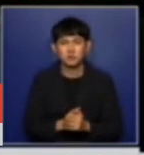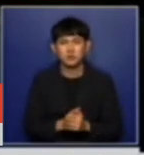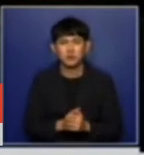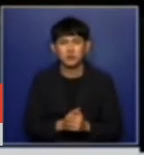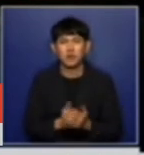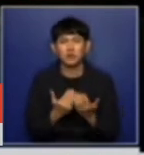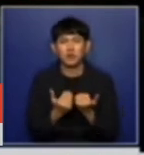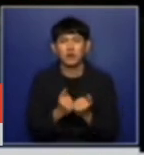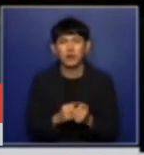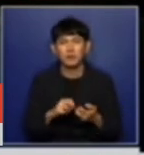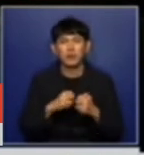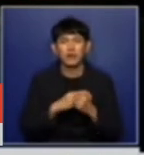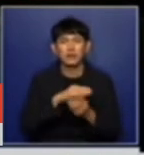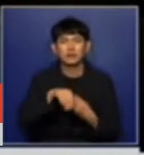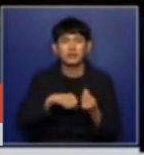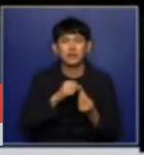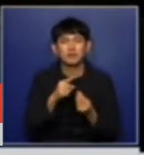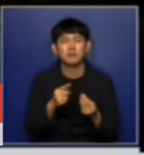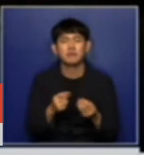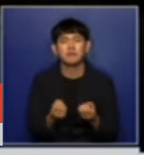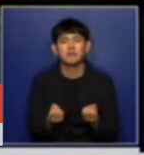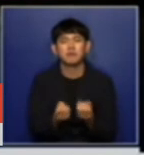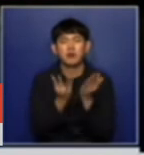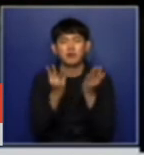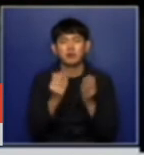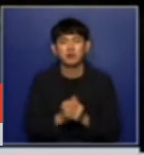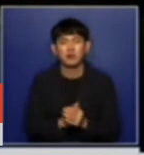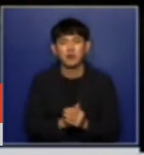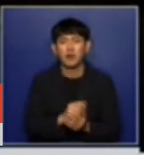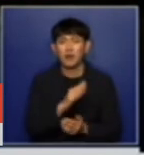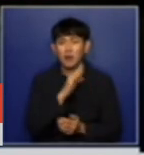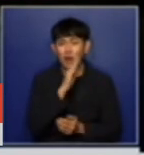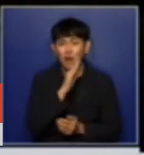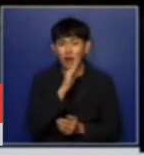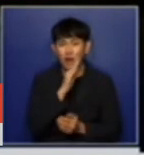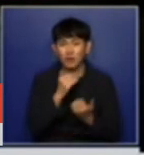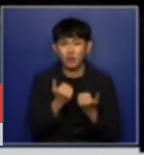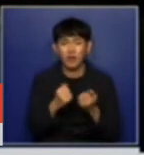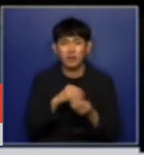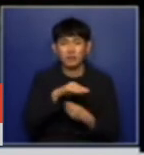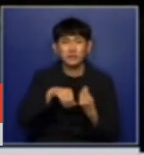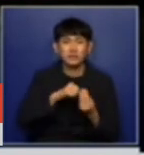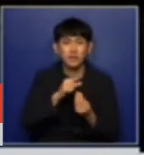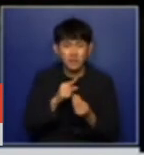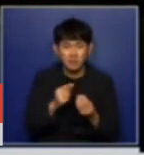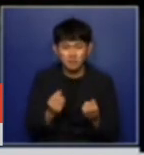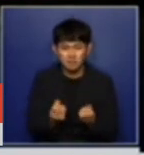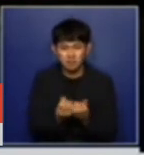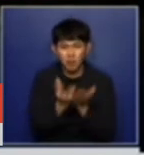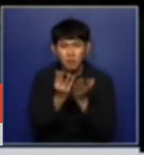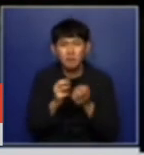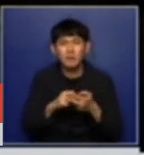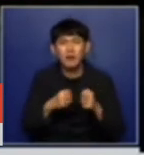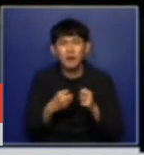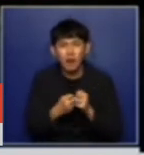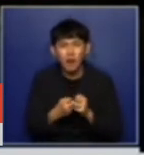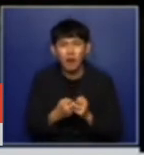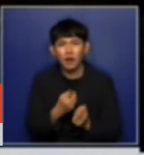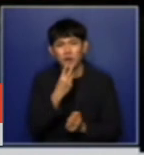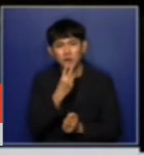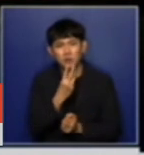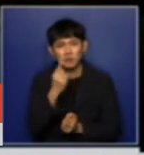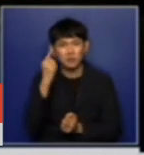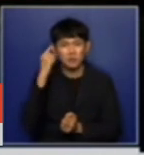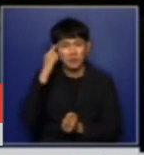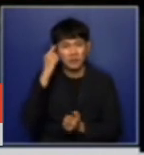จนทำสภาวะเศรษฐกิจเป็นอย่างนี้ถ้าสภาวะเศรษฐกิจเป็นอย่างนี้ท่านประธานครับมันไม่มีความจำเป็นเล